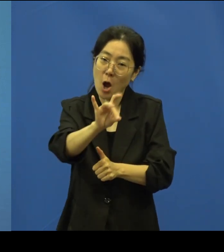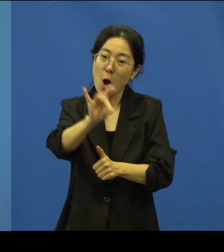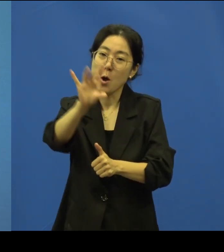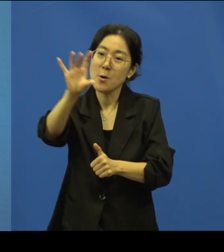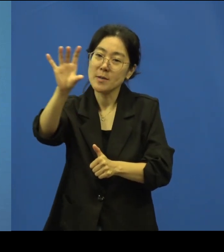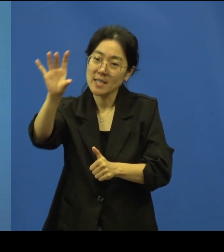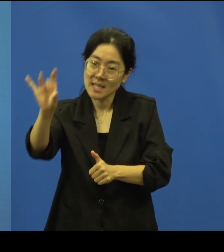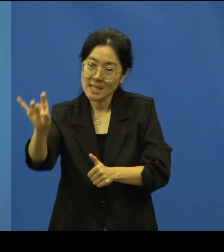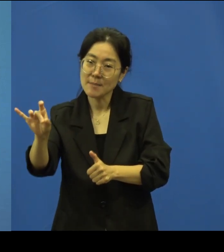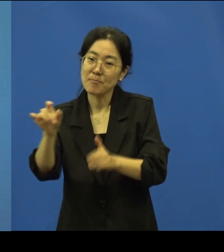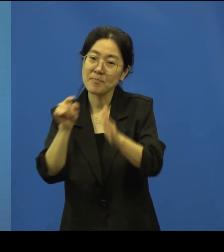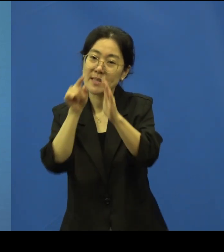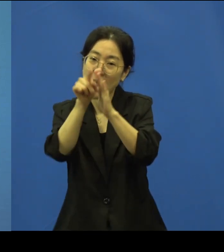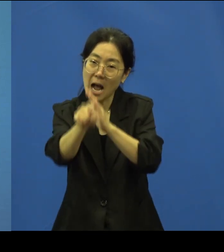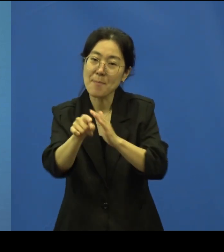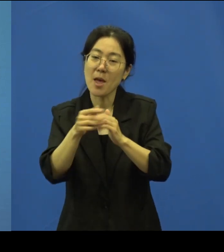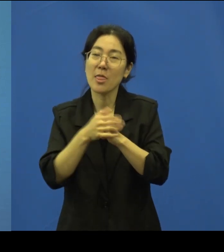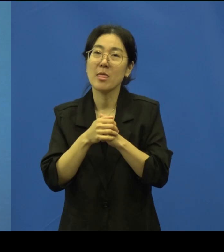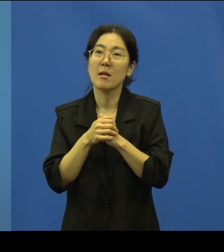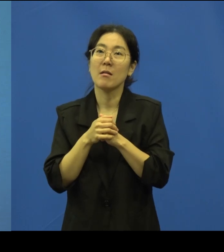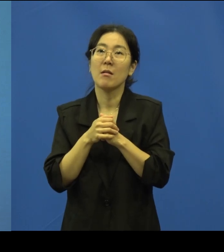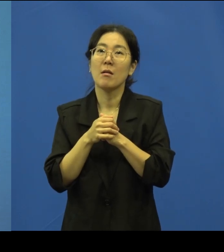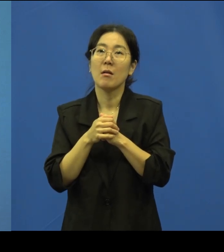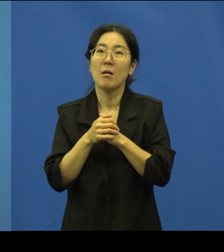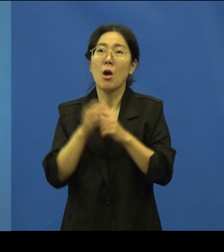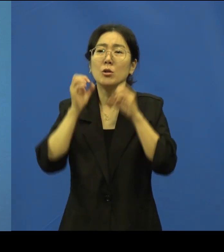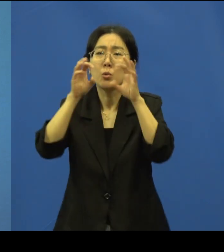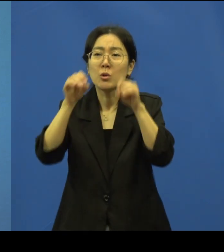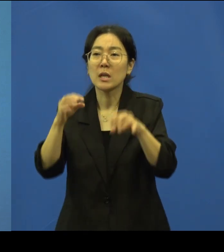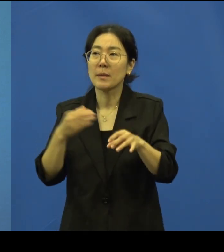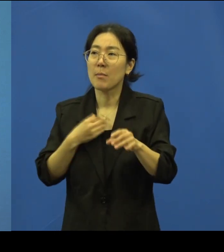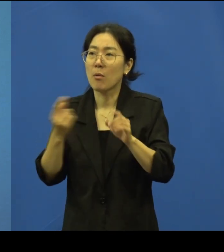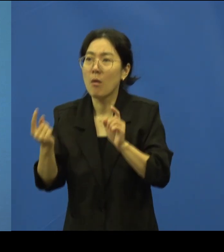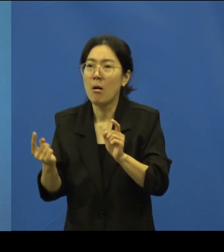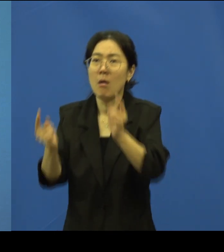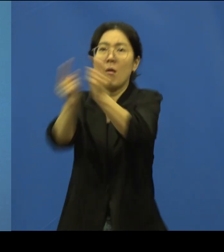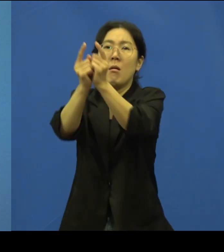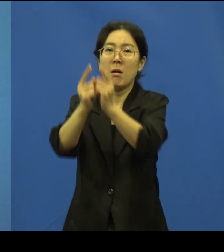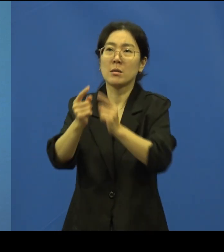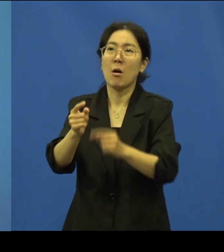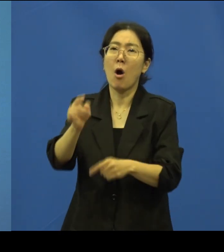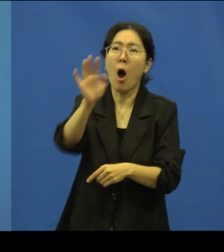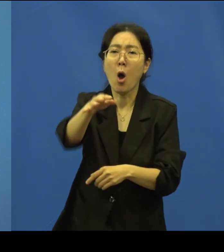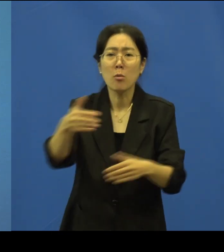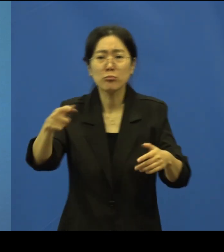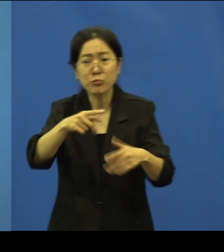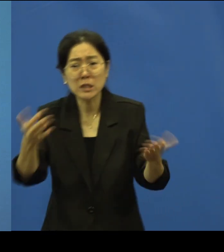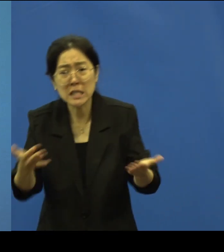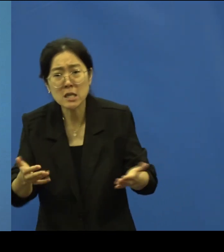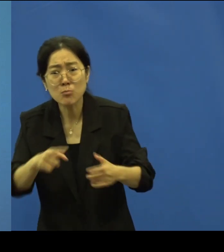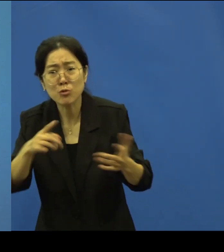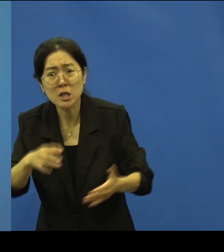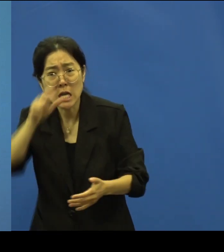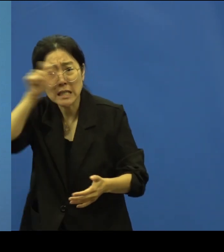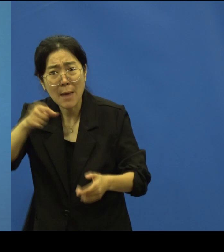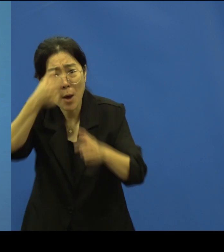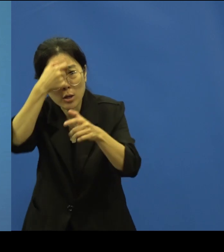꼭 전도사님이 또 어떻게 왔어? 무슨 일 있어? 이런다는 거예요.